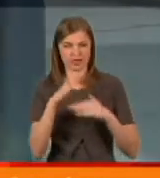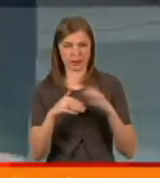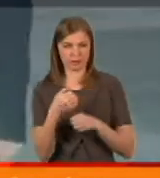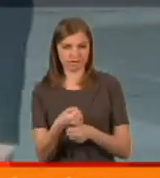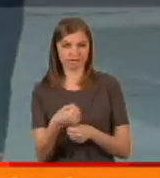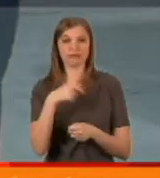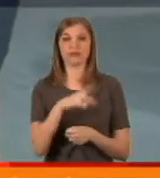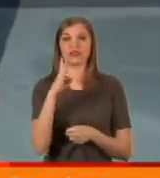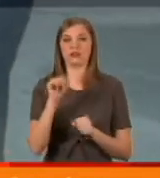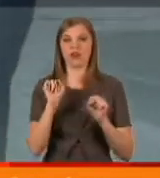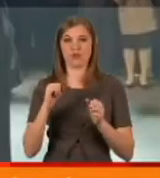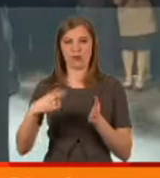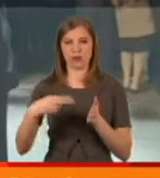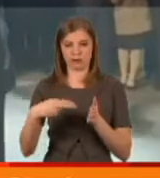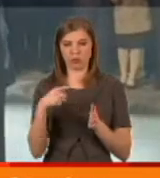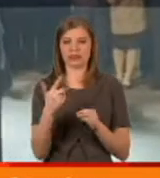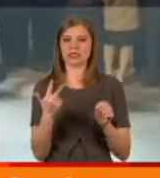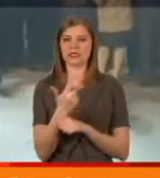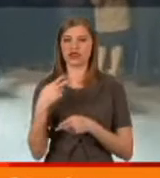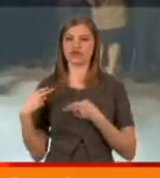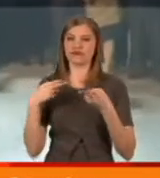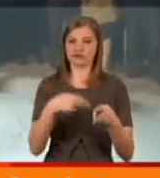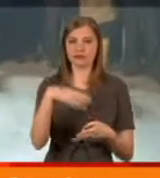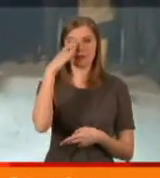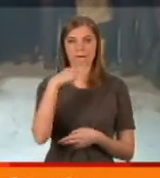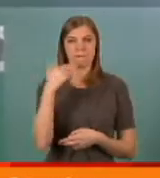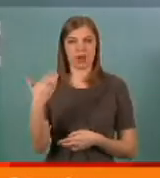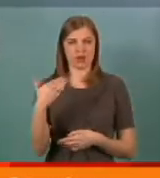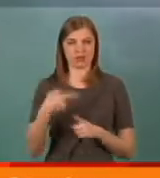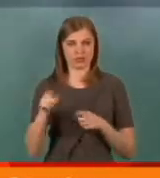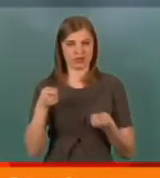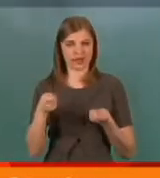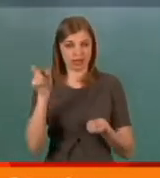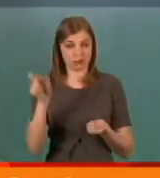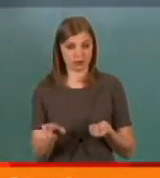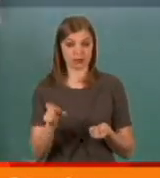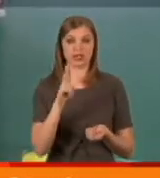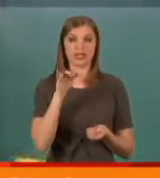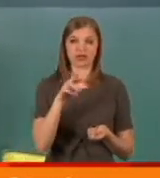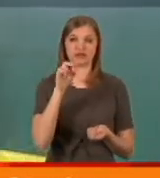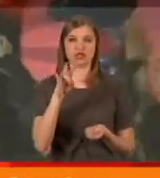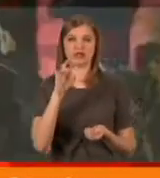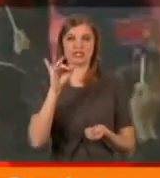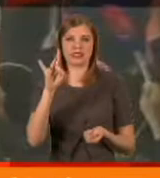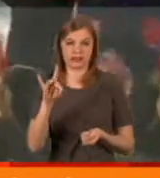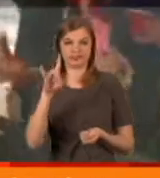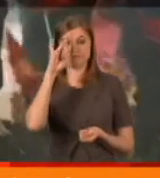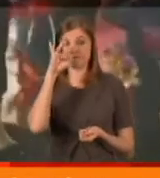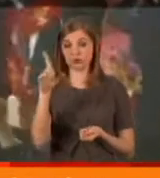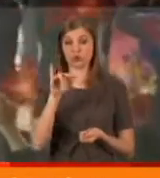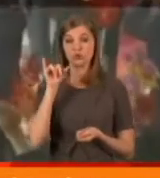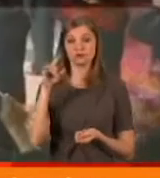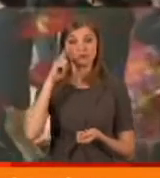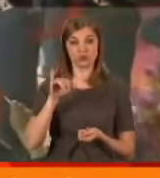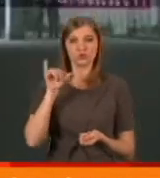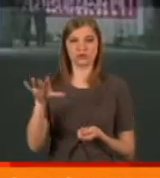руках. На бронепоїзді в Росію тричі приїжджав батько північнокорейського керманича Кім Чен Ир. Відомо, що в того